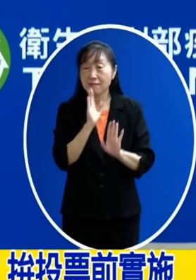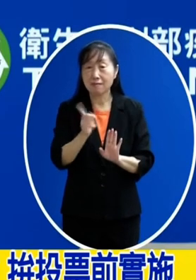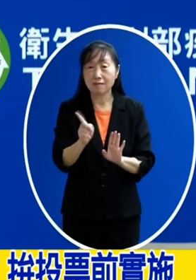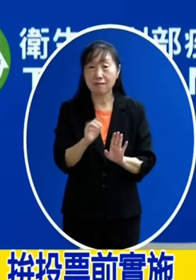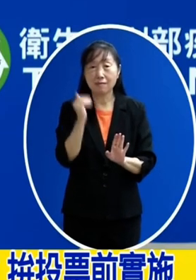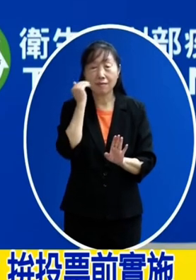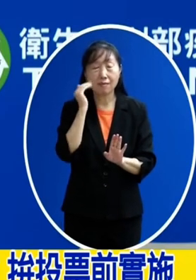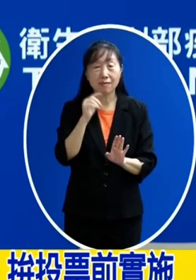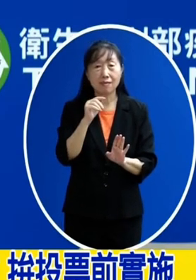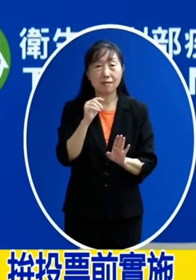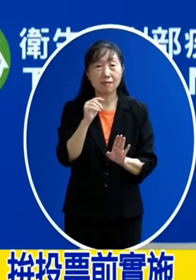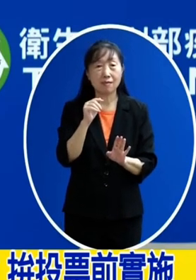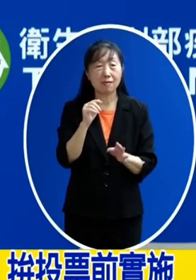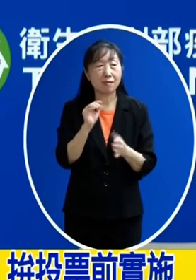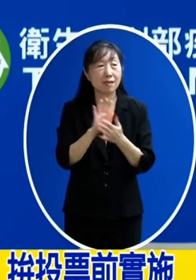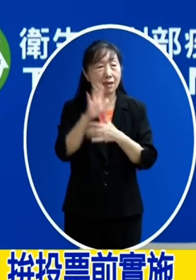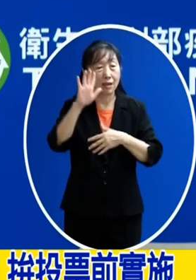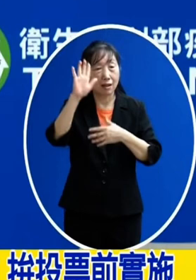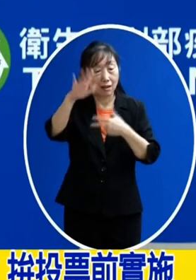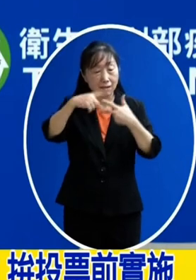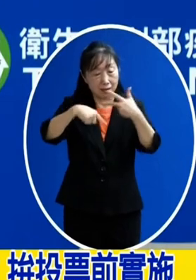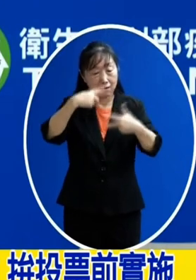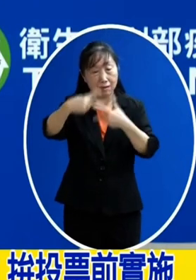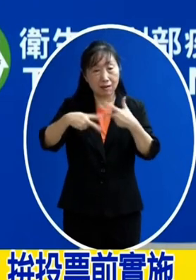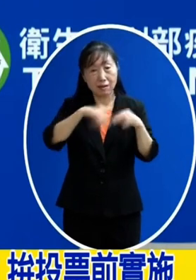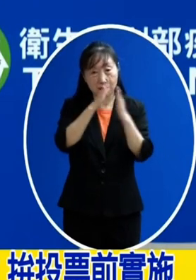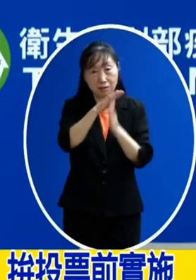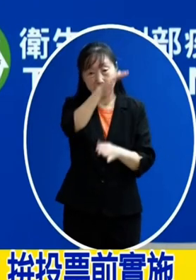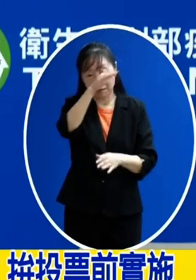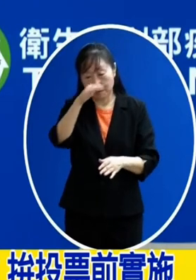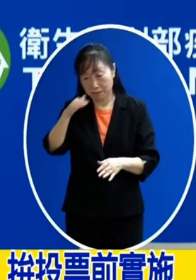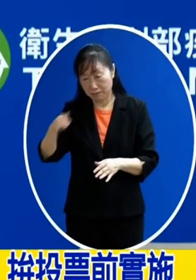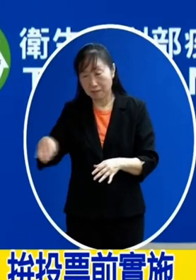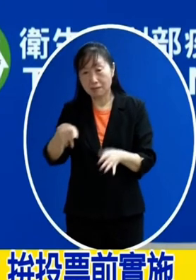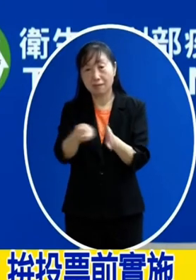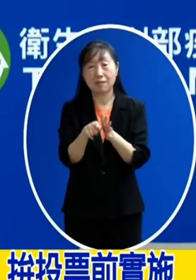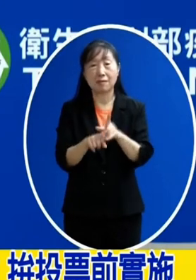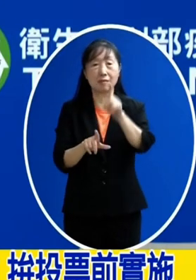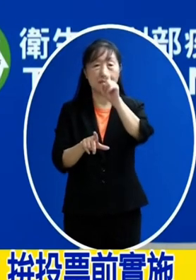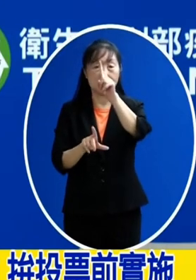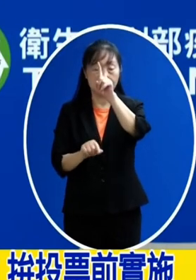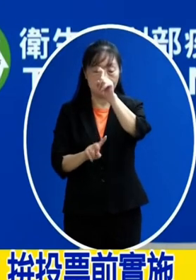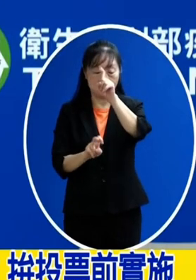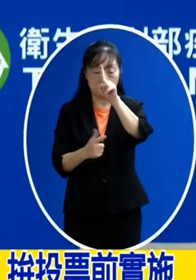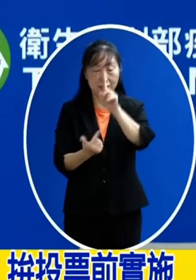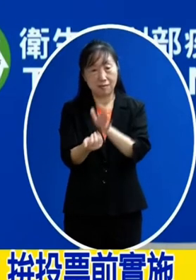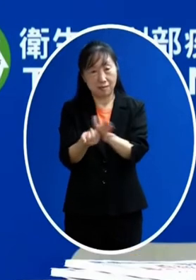在往后的一两个礼拜都是下降，那当然就有可能在11月16号以前。